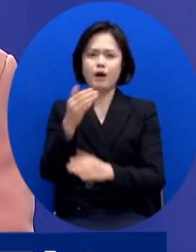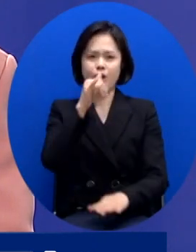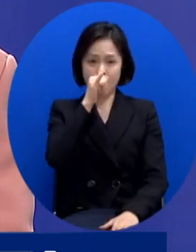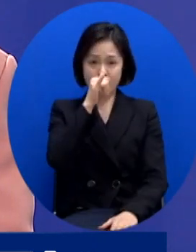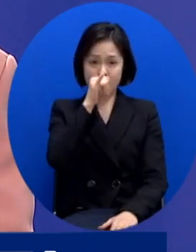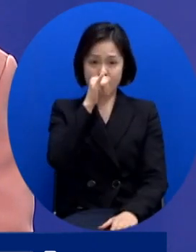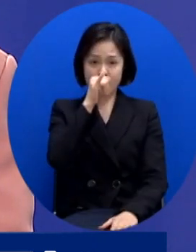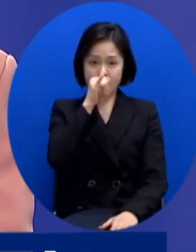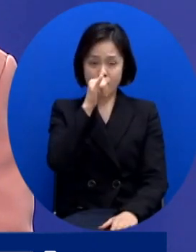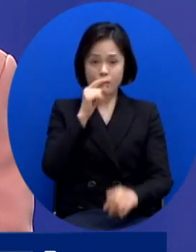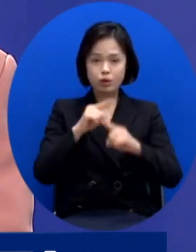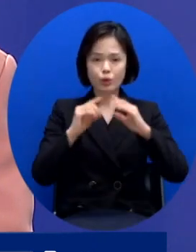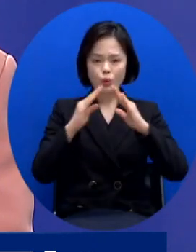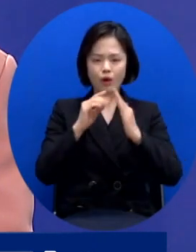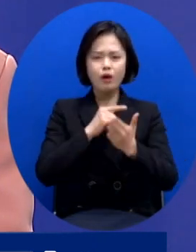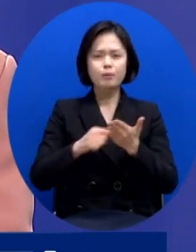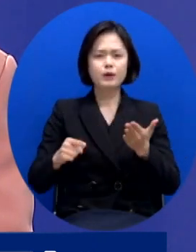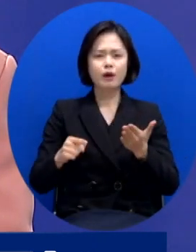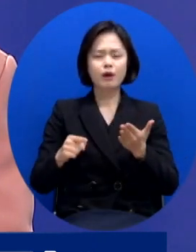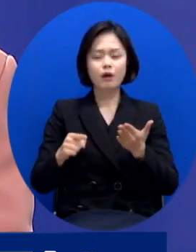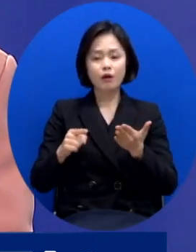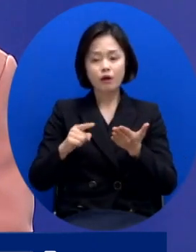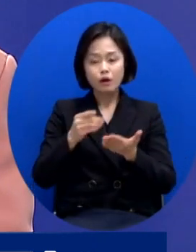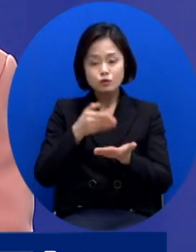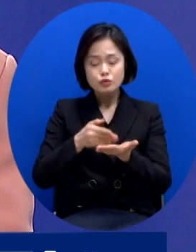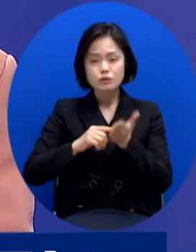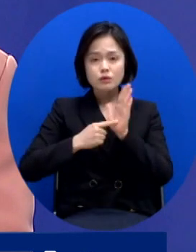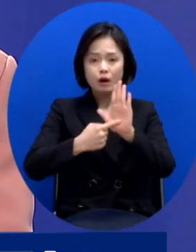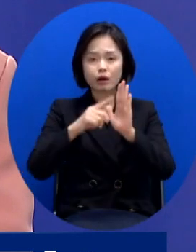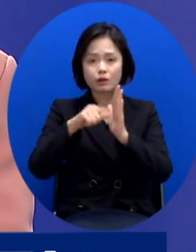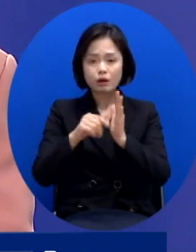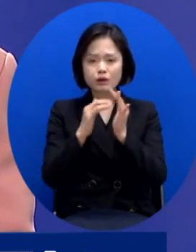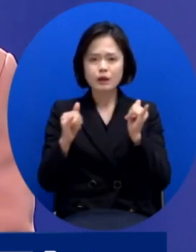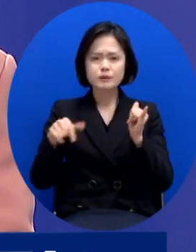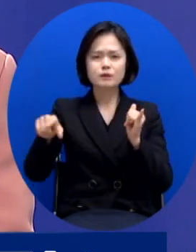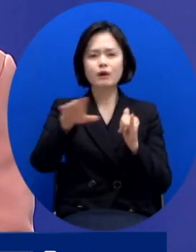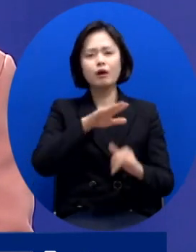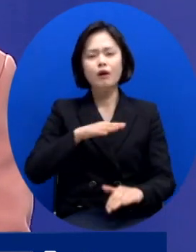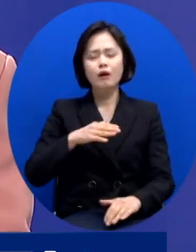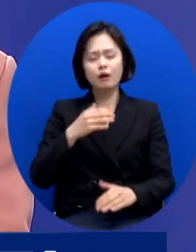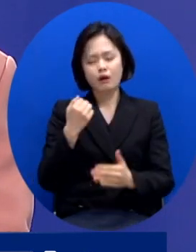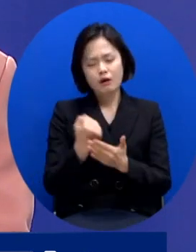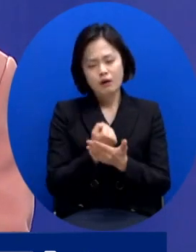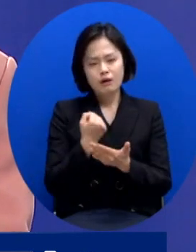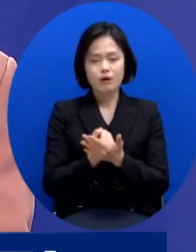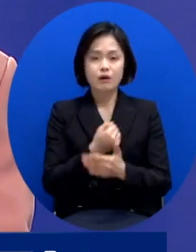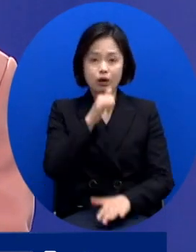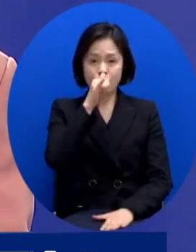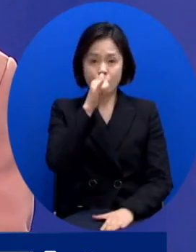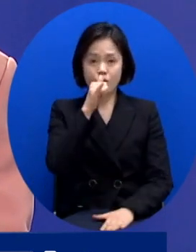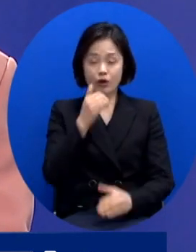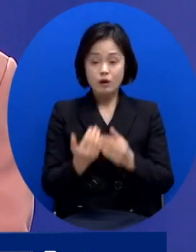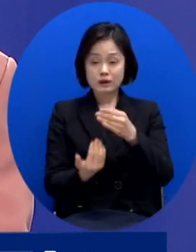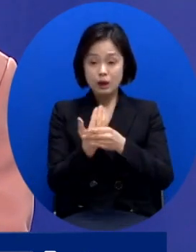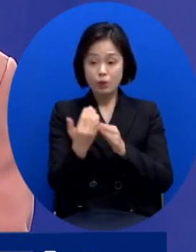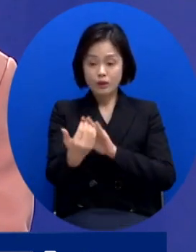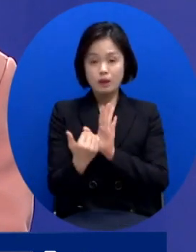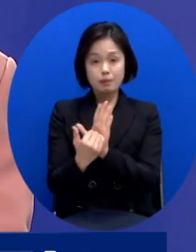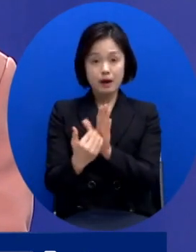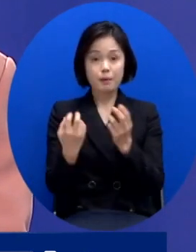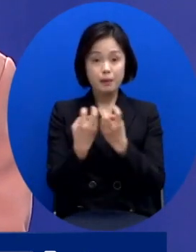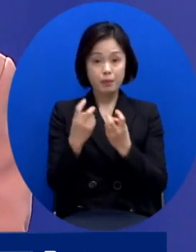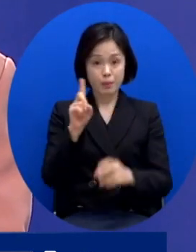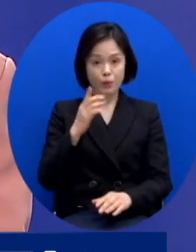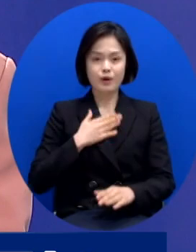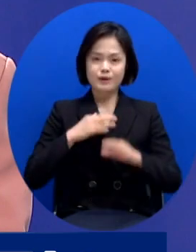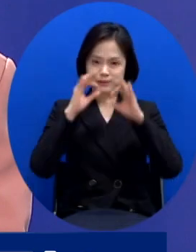사고로 교회가 피해를 입은 소식을 전해 드리면서 안타까울 때도 많았는데요 어떻게 하면 이런 사고들을 예방할 수 있을지 박수연 기자